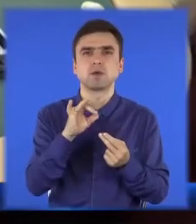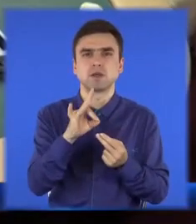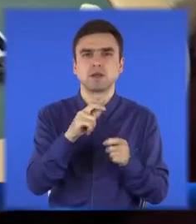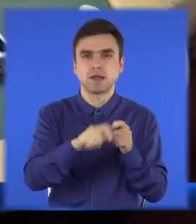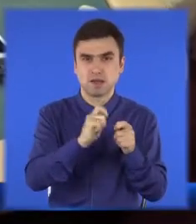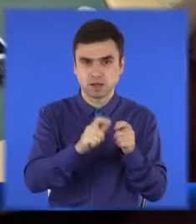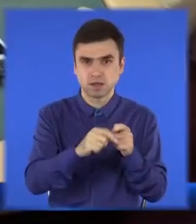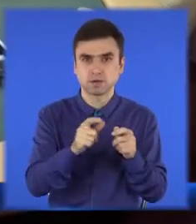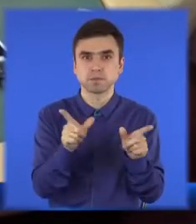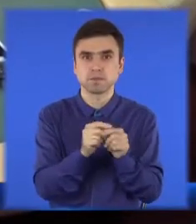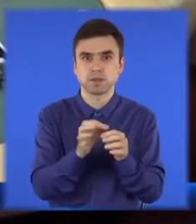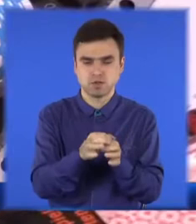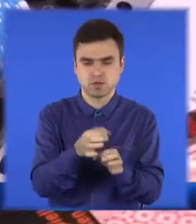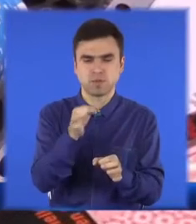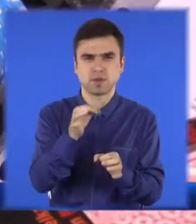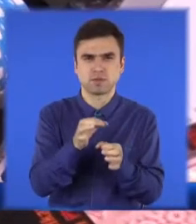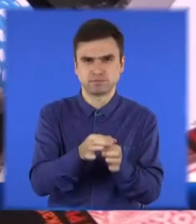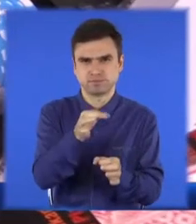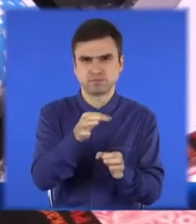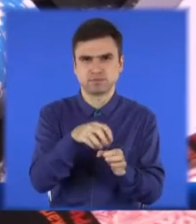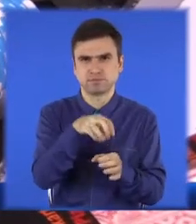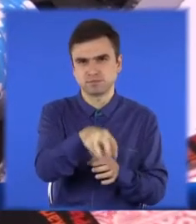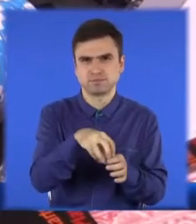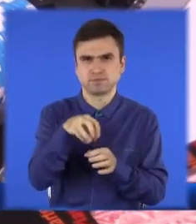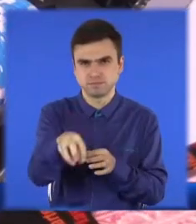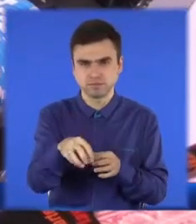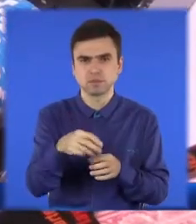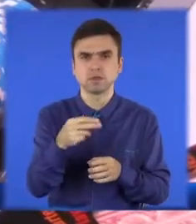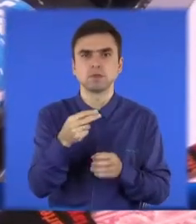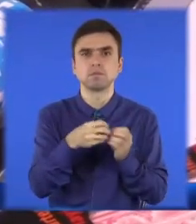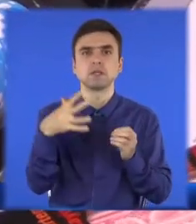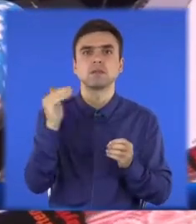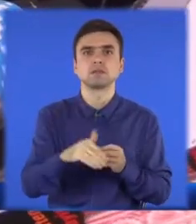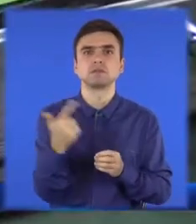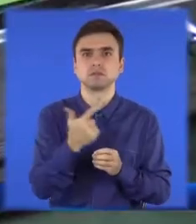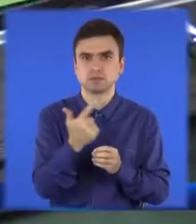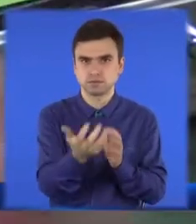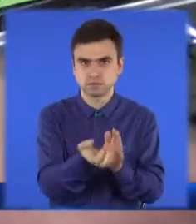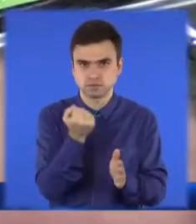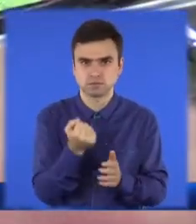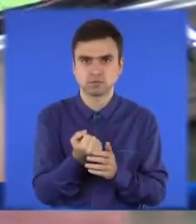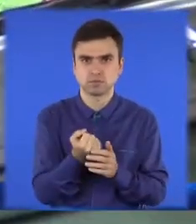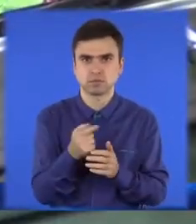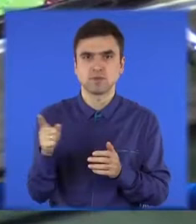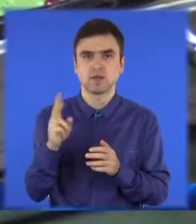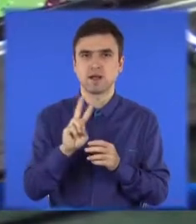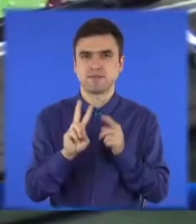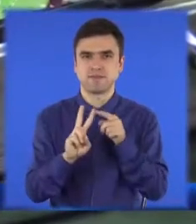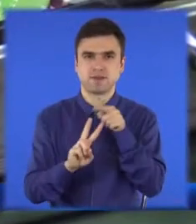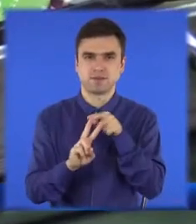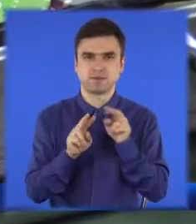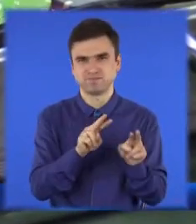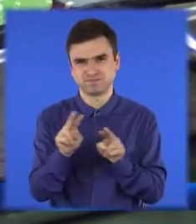тисяч гривень готівкою. За словами адміністраторів, гроші – це, мовляв, добровільні спонсорські внески відвідувачів